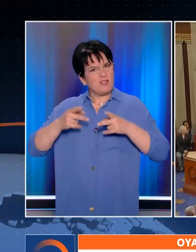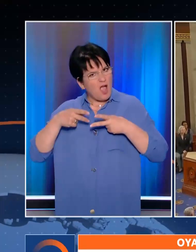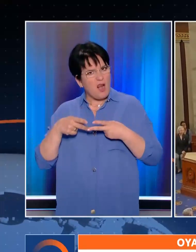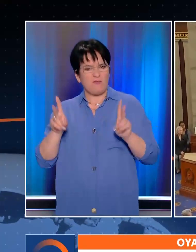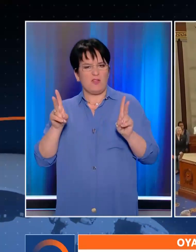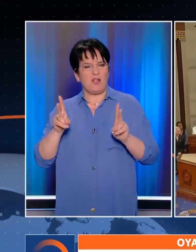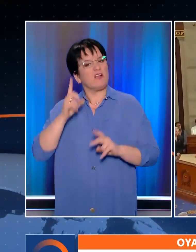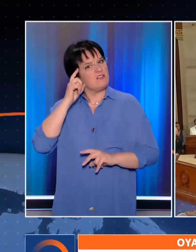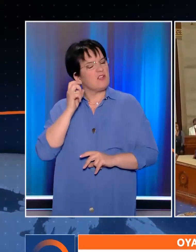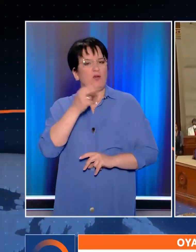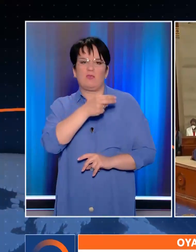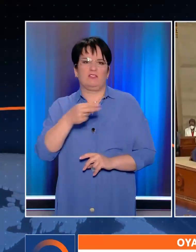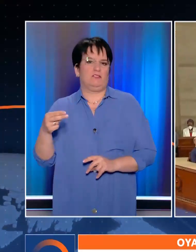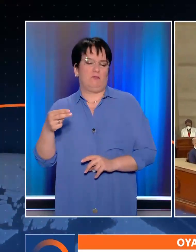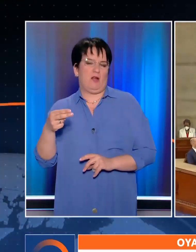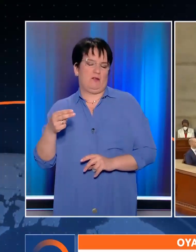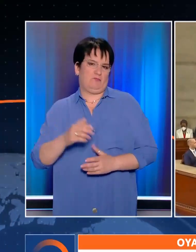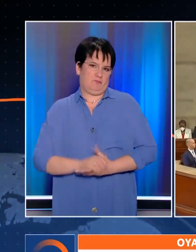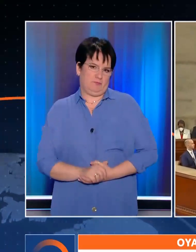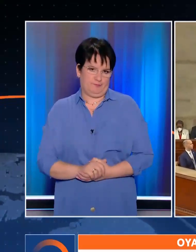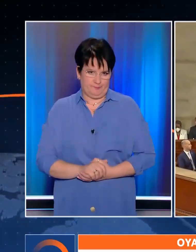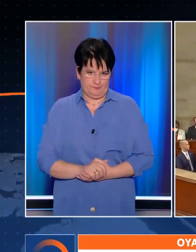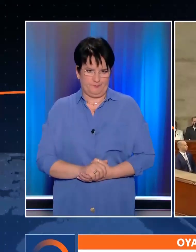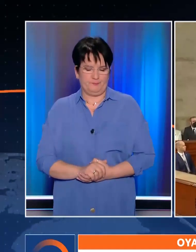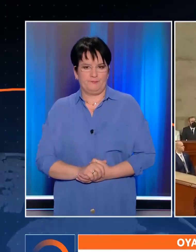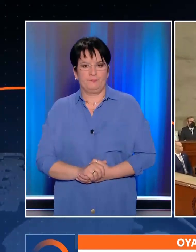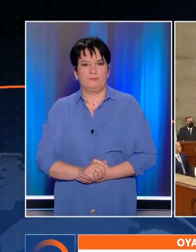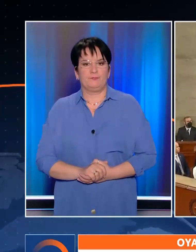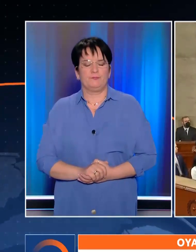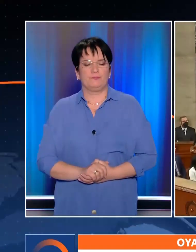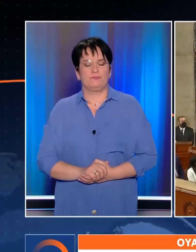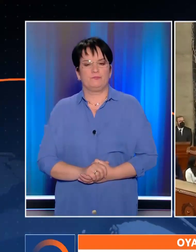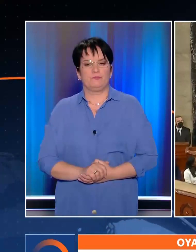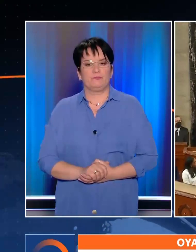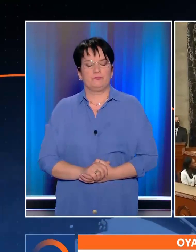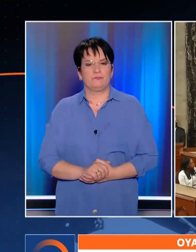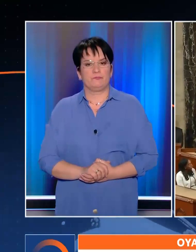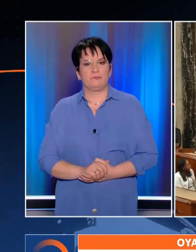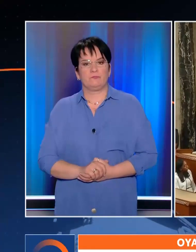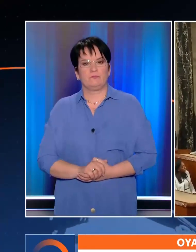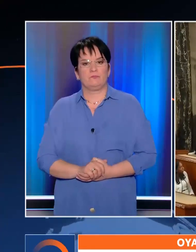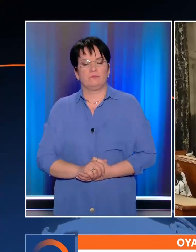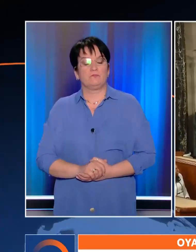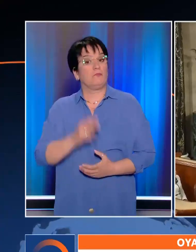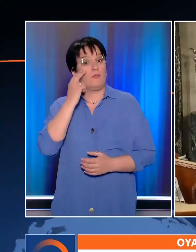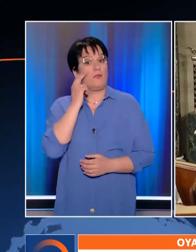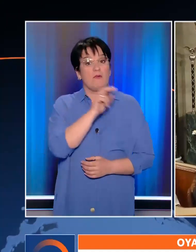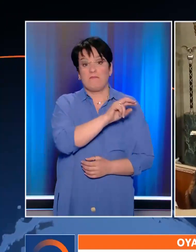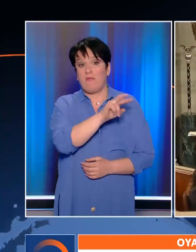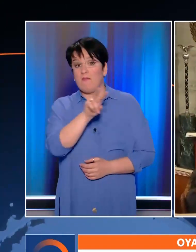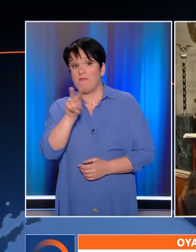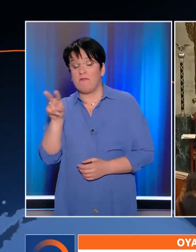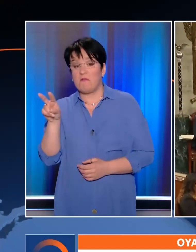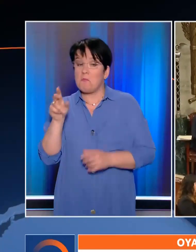For whom the first victory comes from not Βλέπουμε